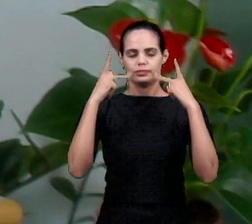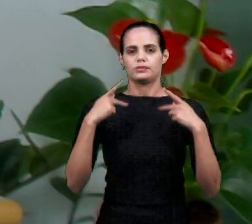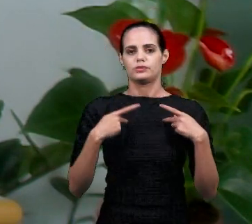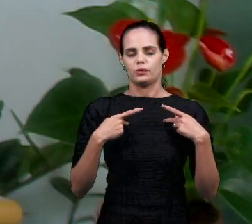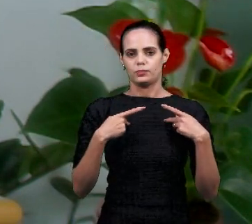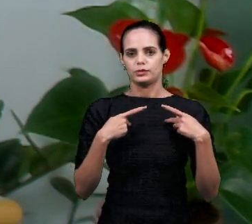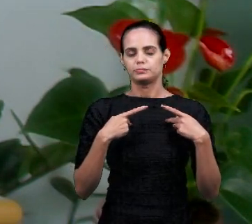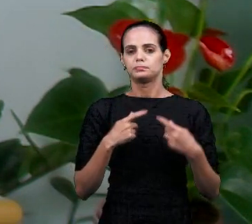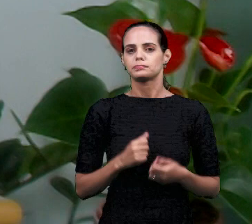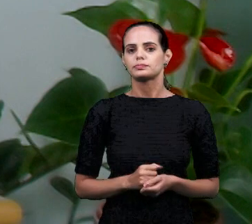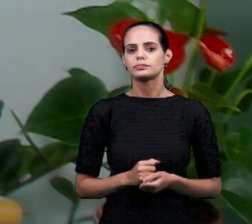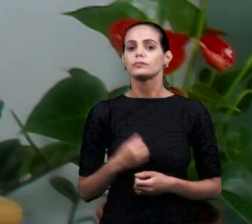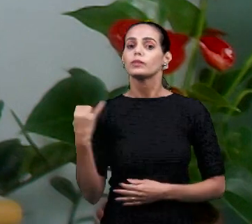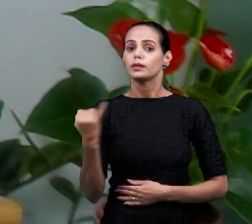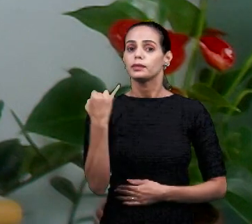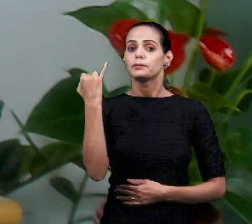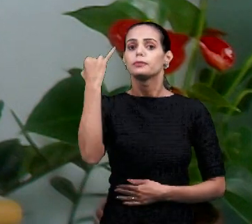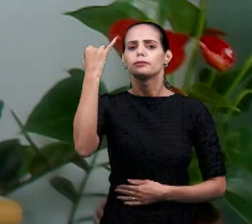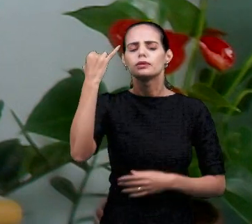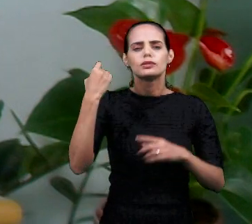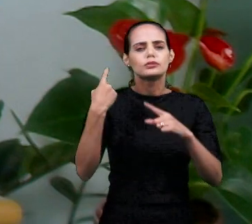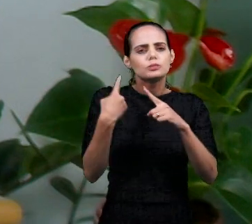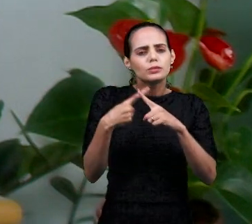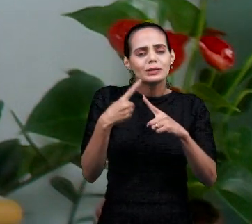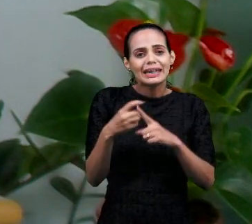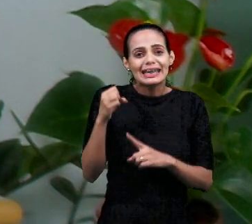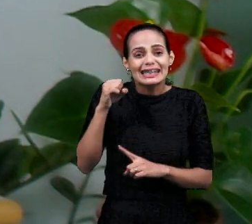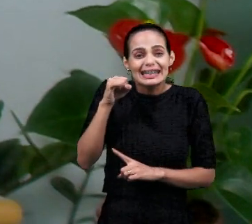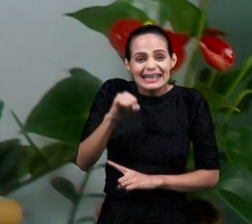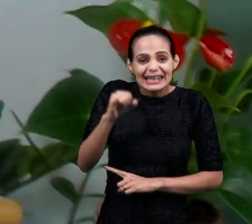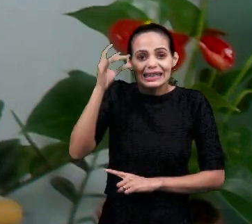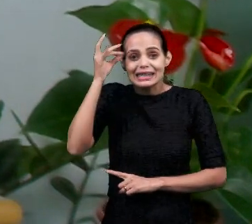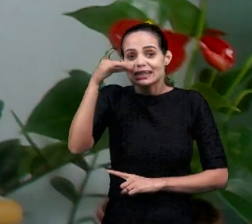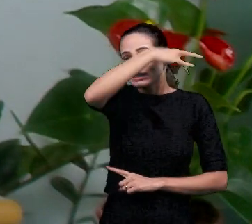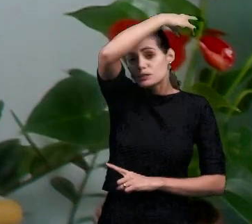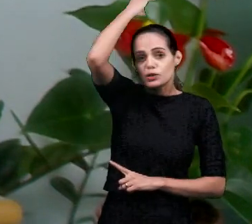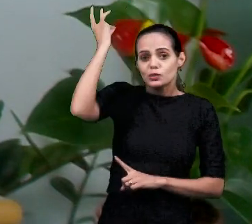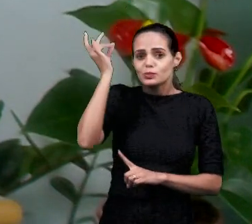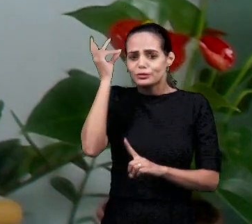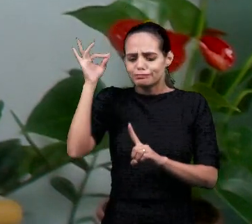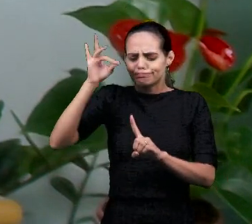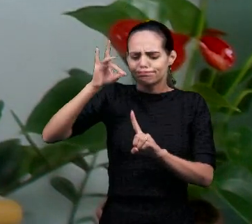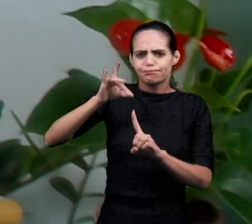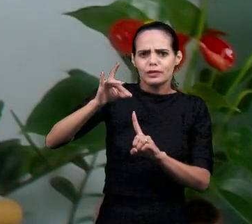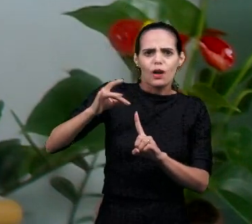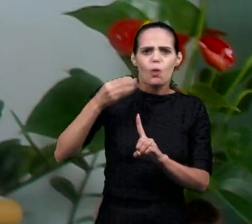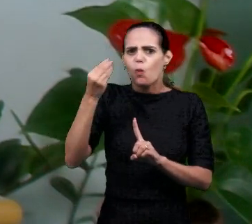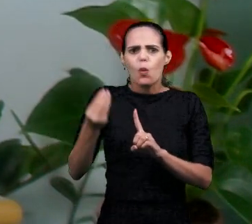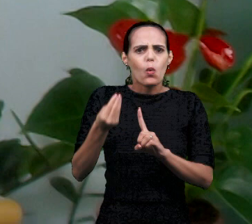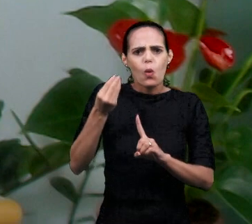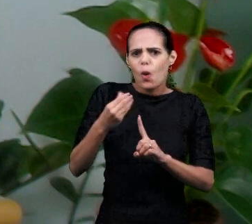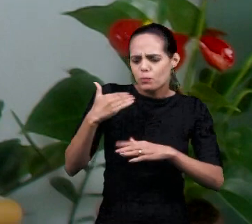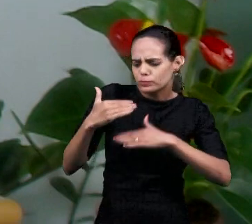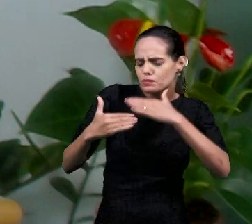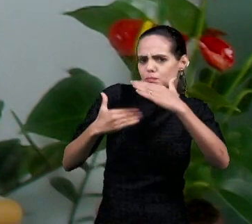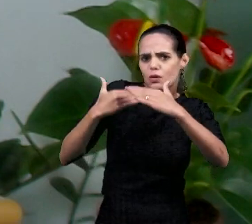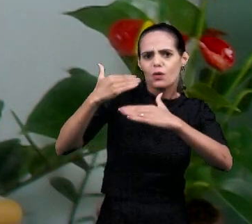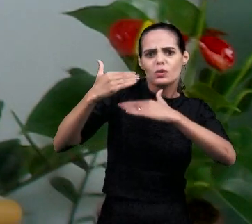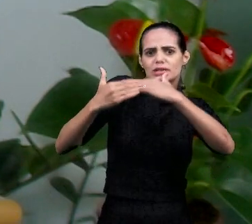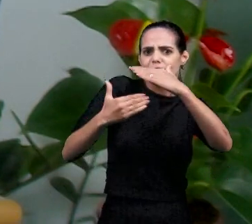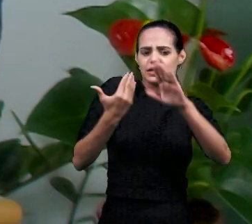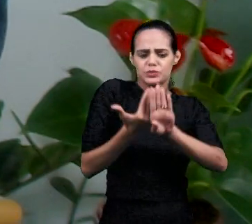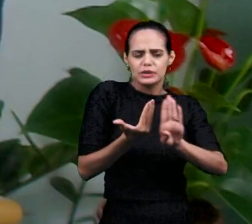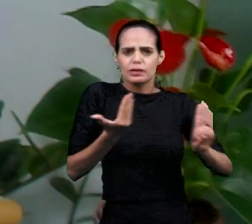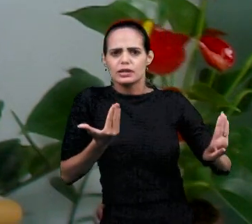parce que sans le Saint-Esprit, il n'a pas l'opération de sanctification. Quand